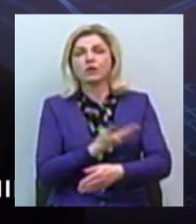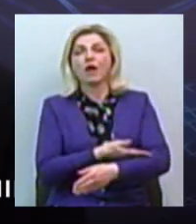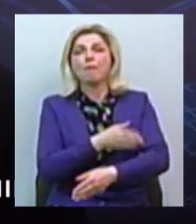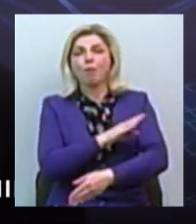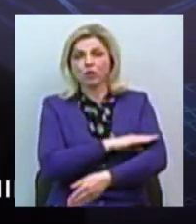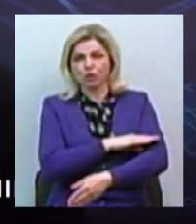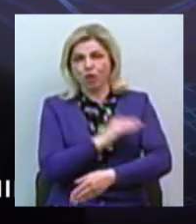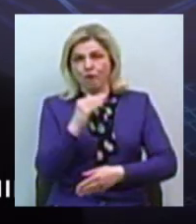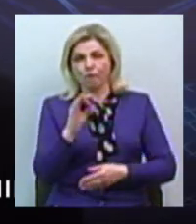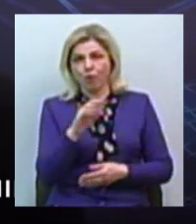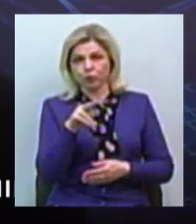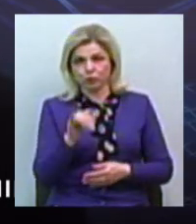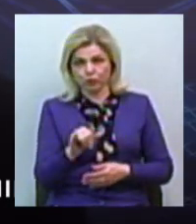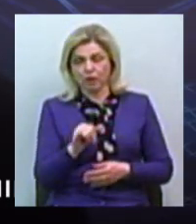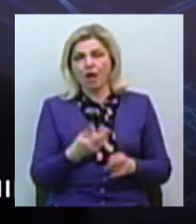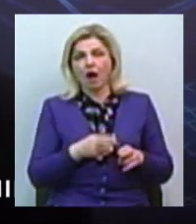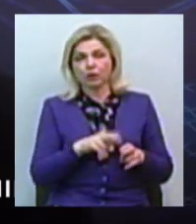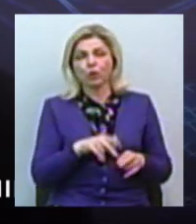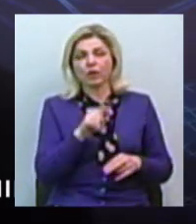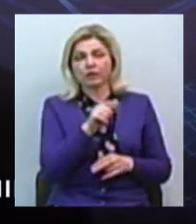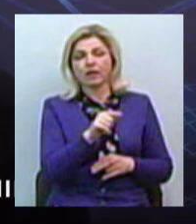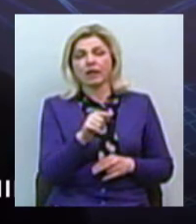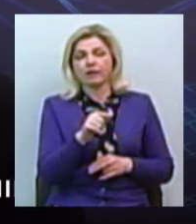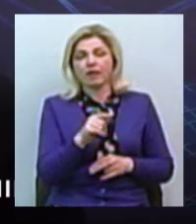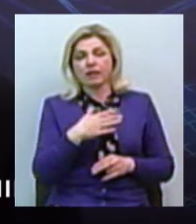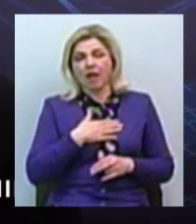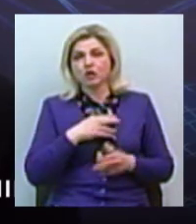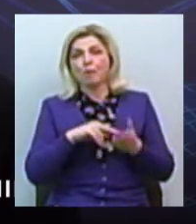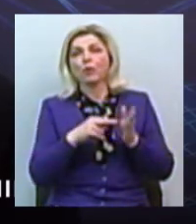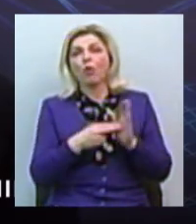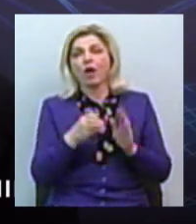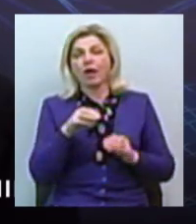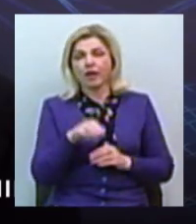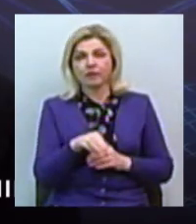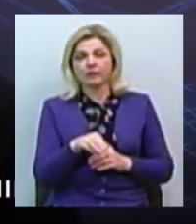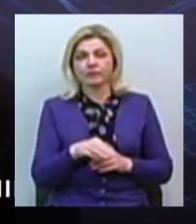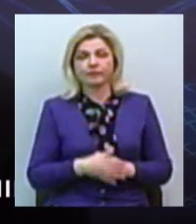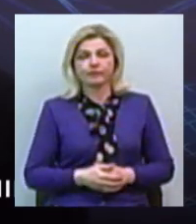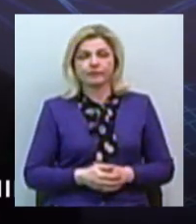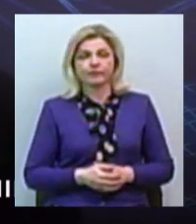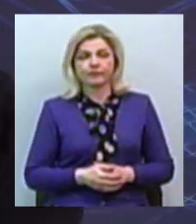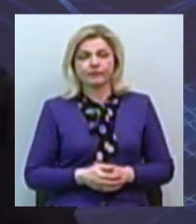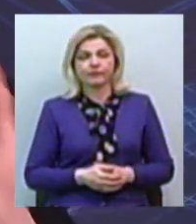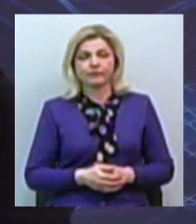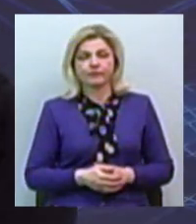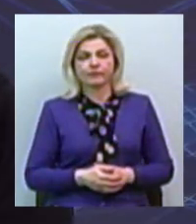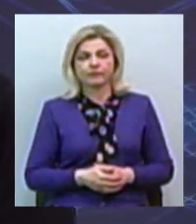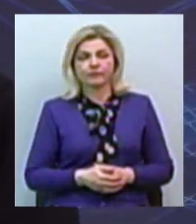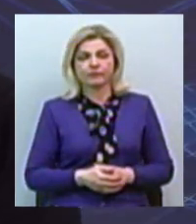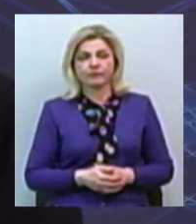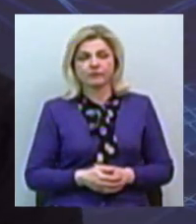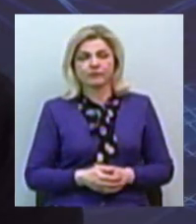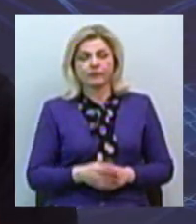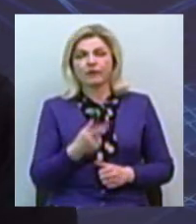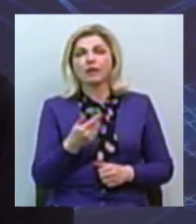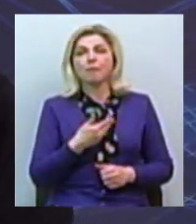фонду. Ось, який прийшов до нас, власне, на наш проект Polish Ukrainian Startup Bridge, якого ми зменторили, якому ми познайомили